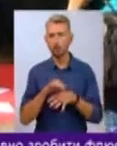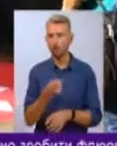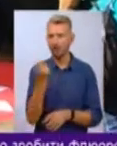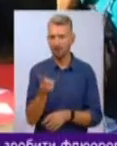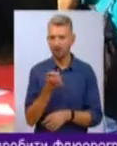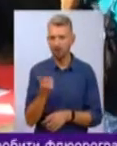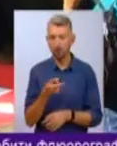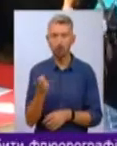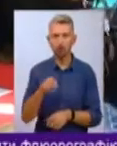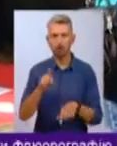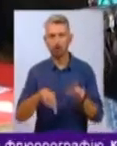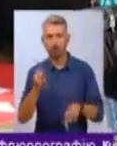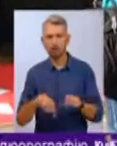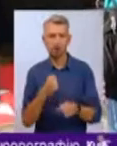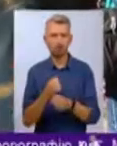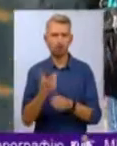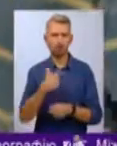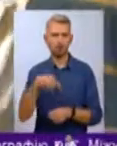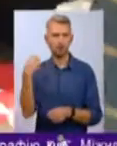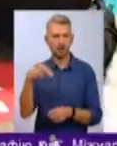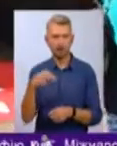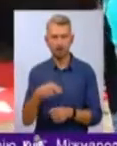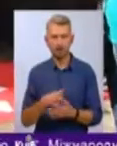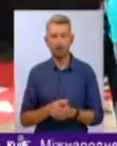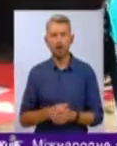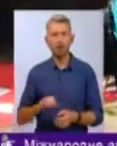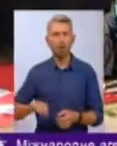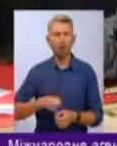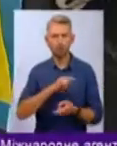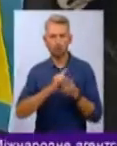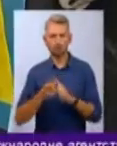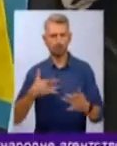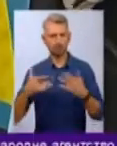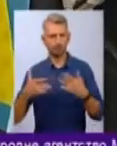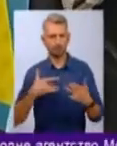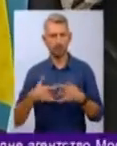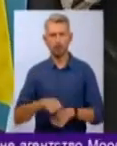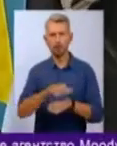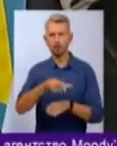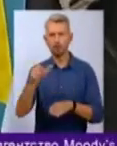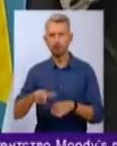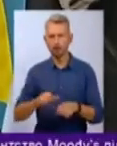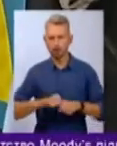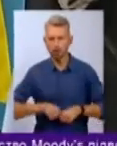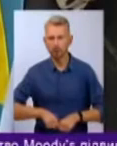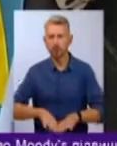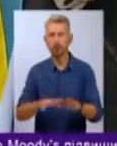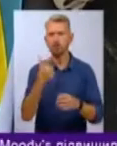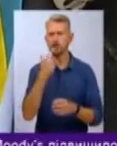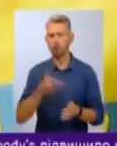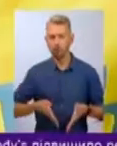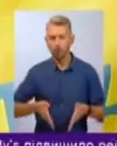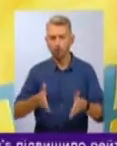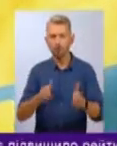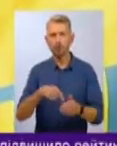та й тоді раз за разом влаштовують собі перерви. Обурення вилилося у своєрідний перформанс. Протестувальники розстелили символічну червону доріжку